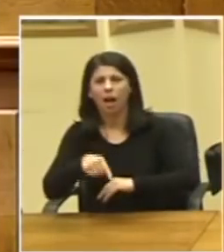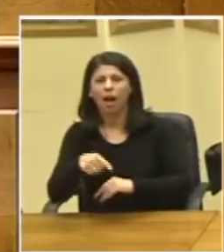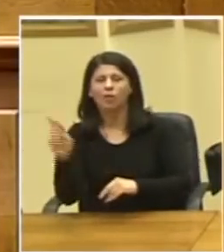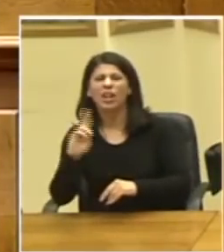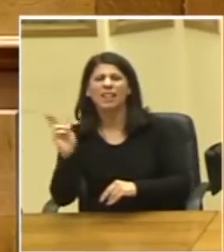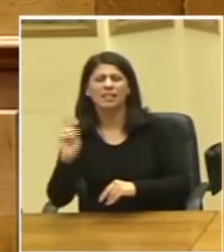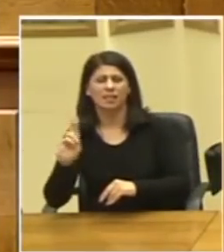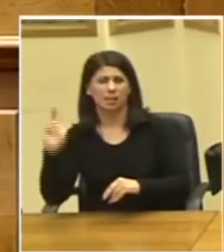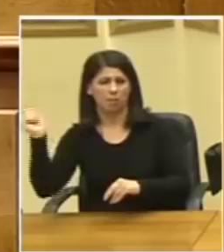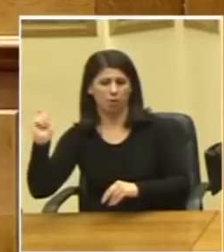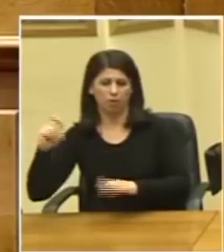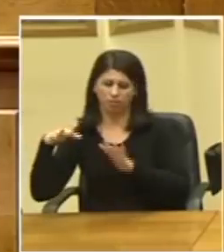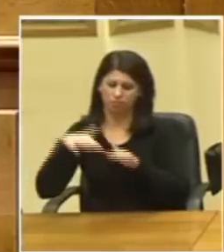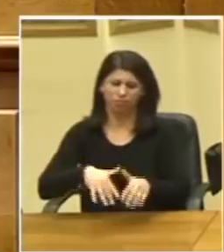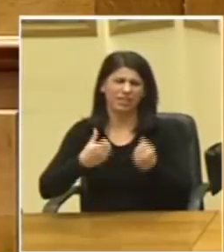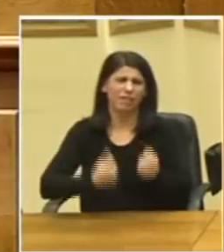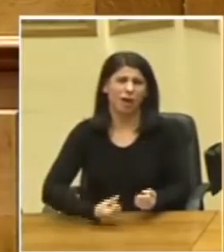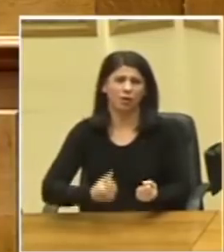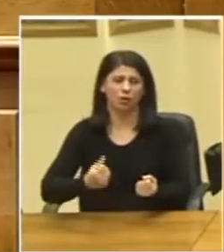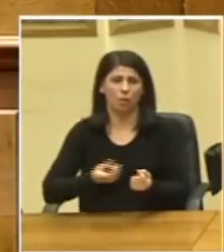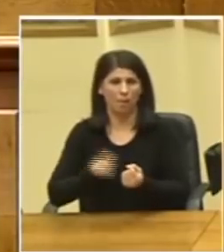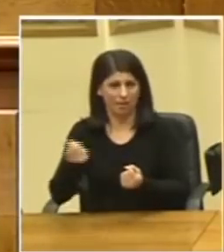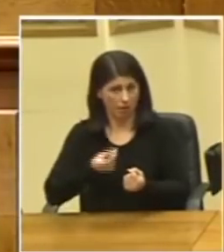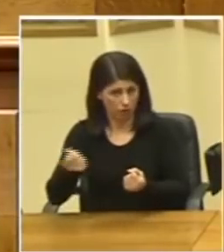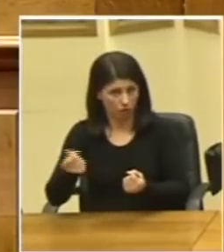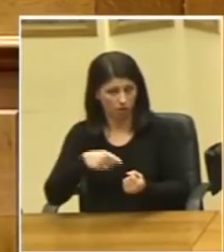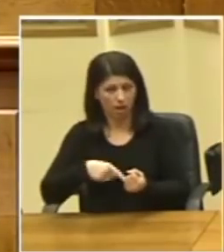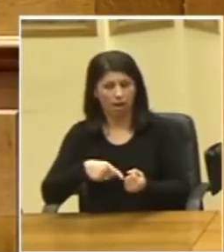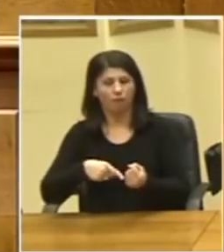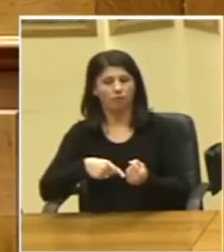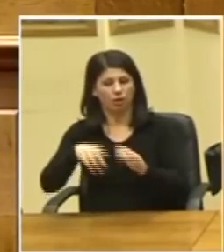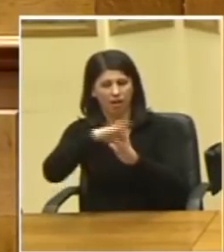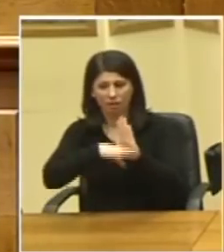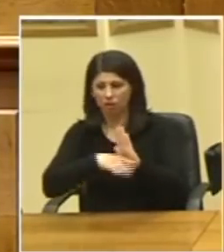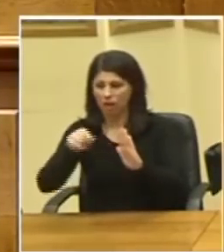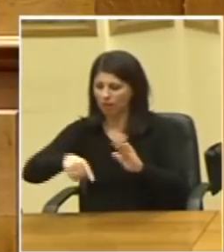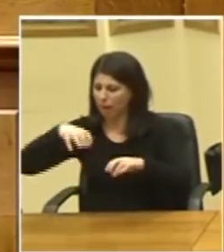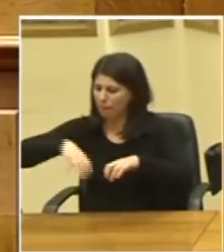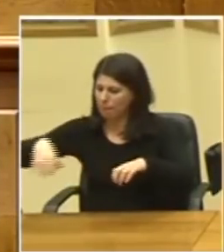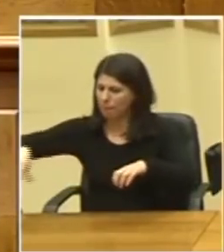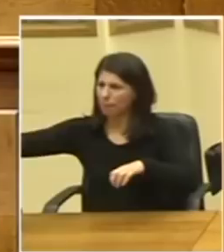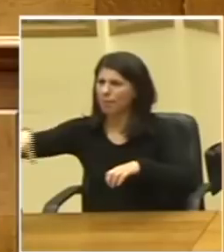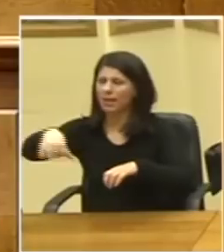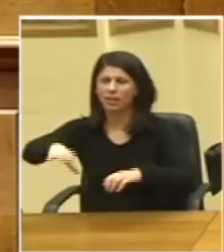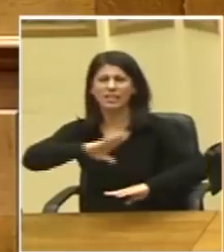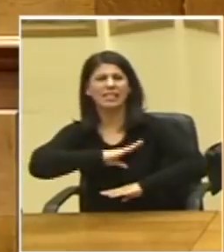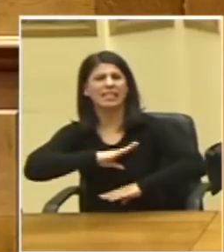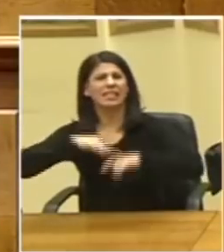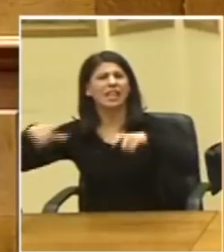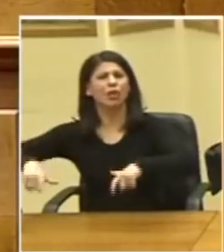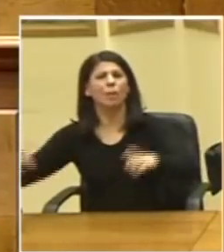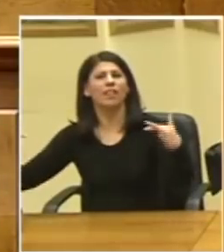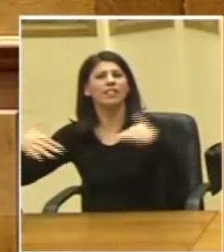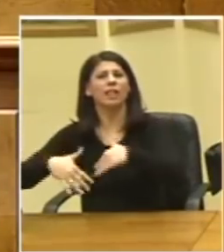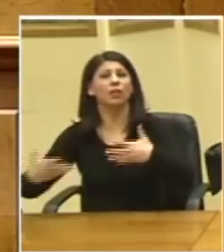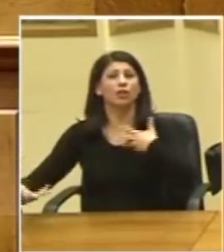κατά των μεταναστών, που είναι κανόνας στα hot spots, αυτά τα σημερινά, τα σύγχρονα στρατόπεδα